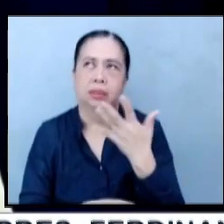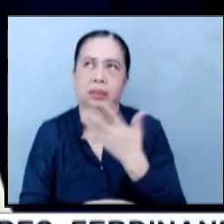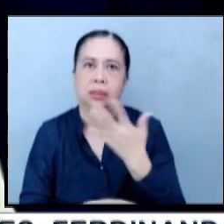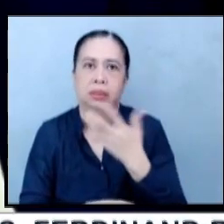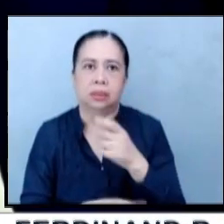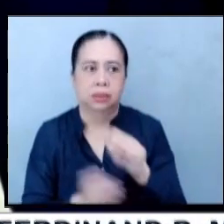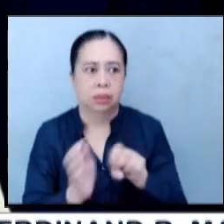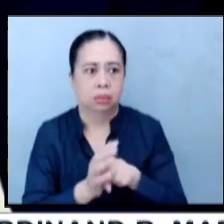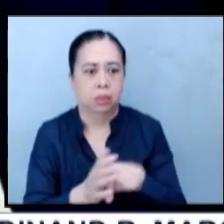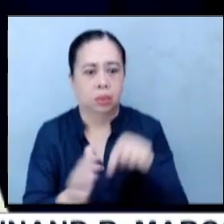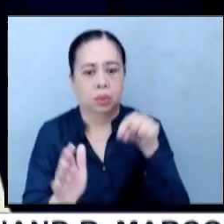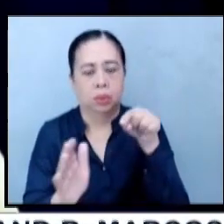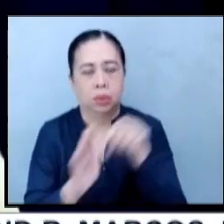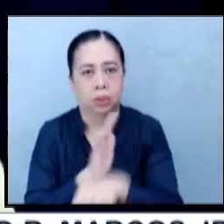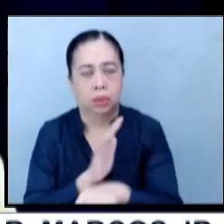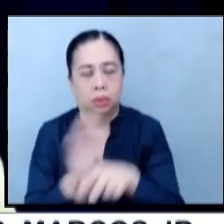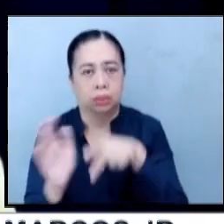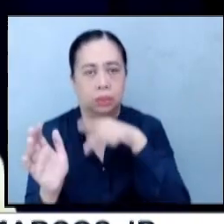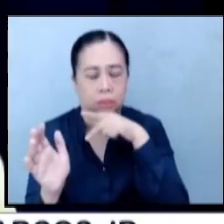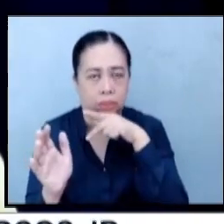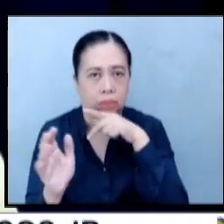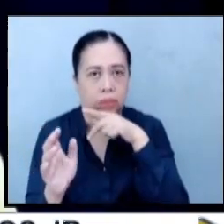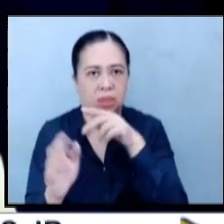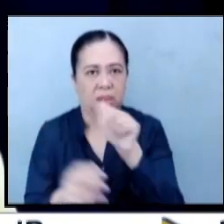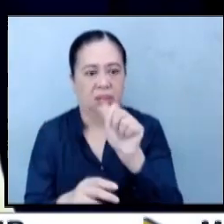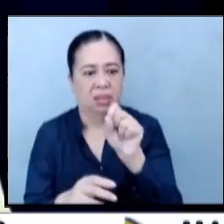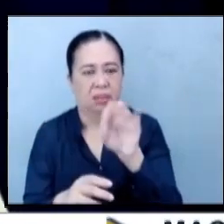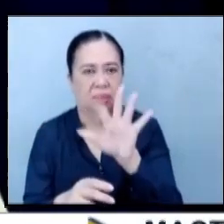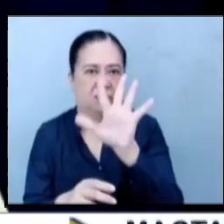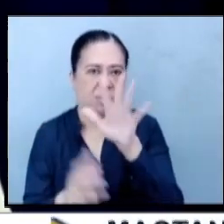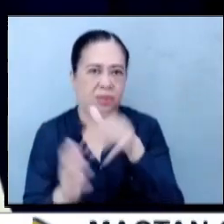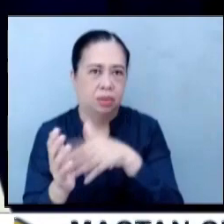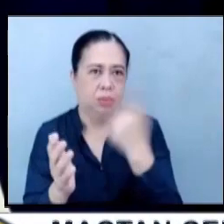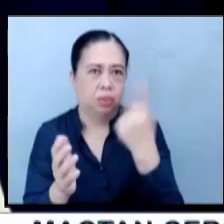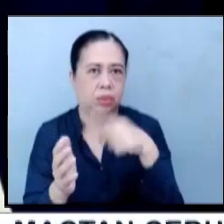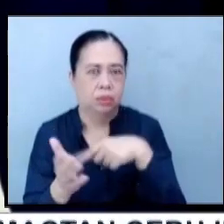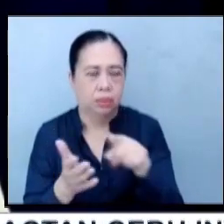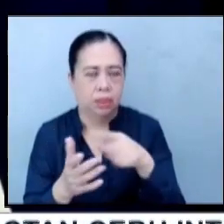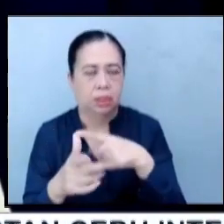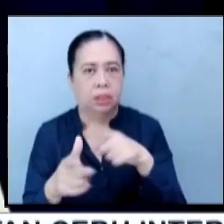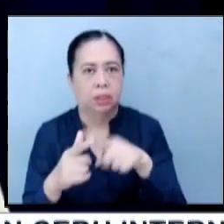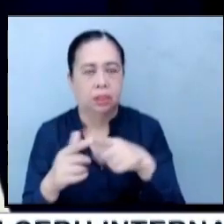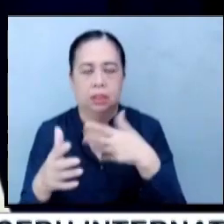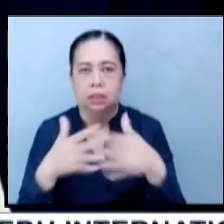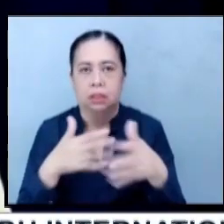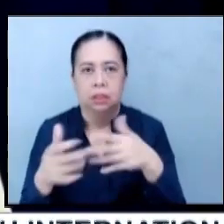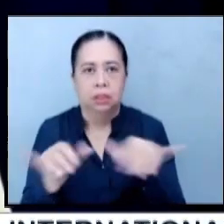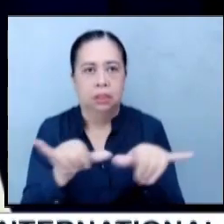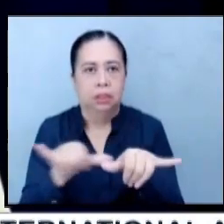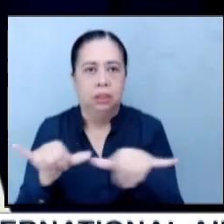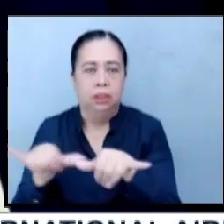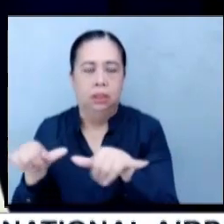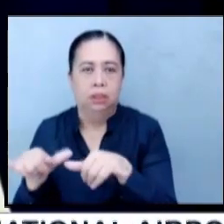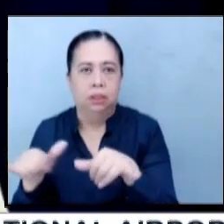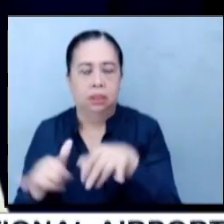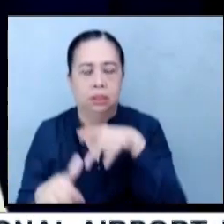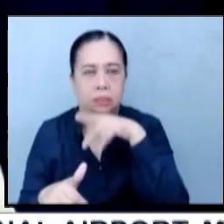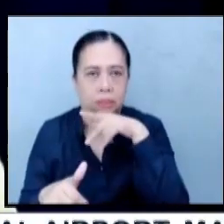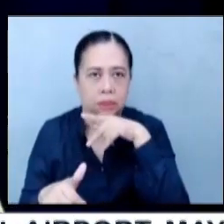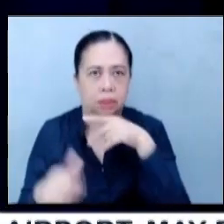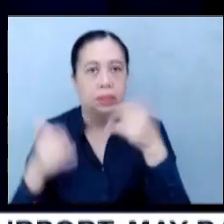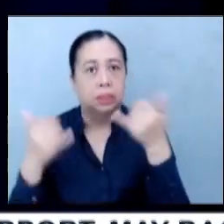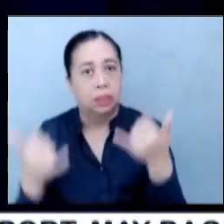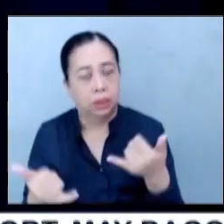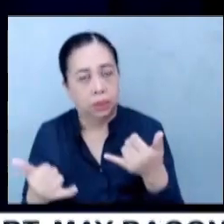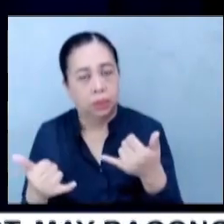ng baboy na may ASF, 5,000 lang binibigay regardless of the size of the pig, no? Ngayon,